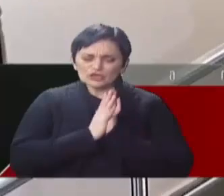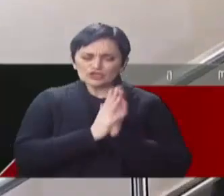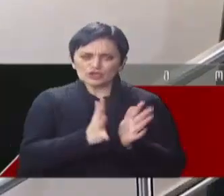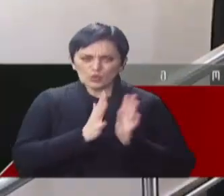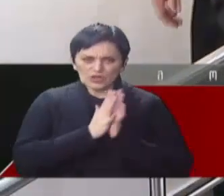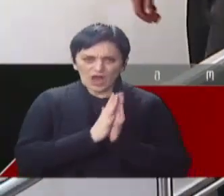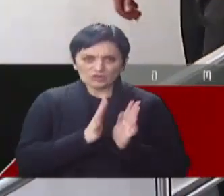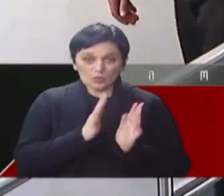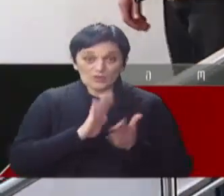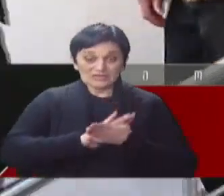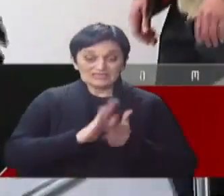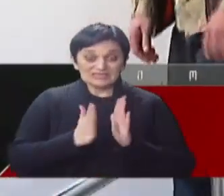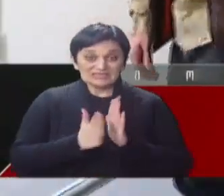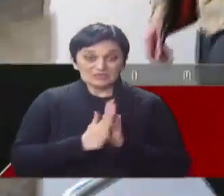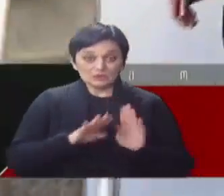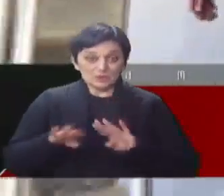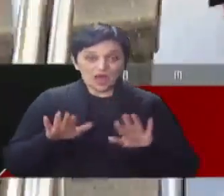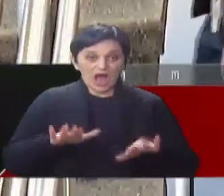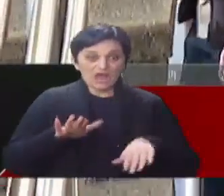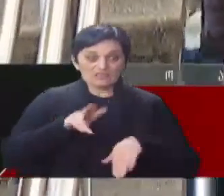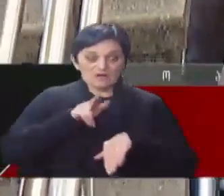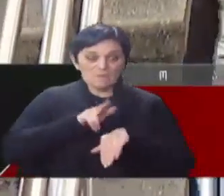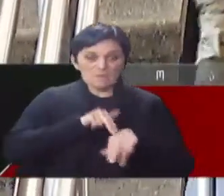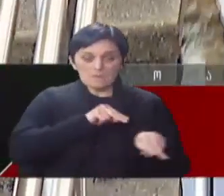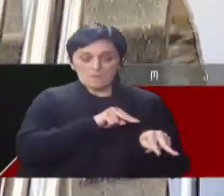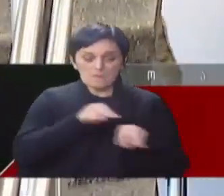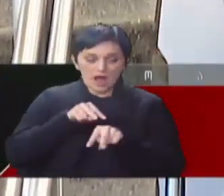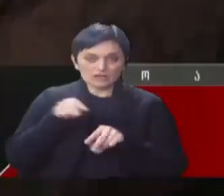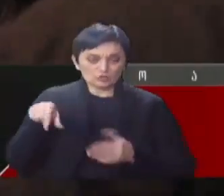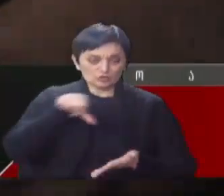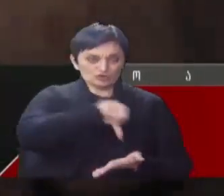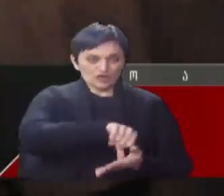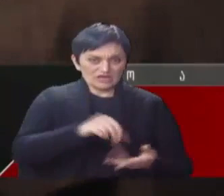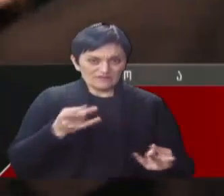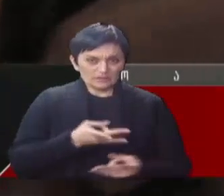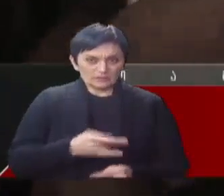scopamia enes. Situații izgan s-a muhtat atgâlze mandature, bișcare, bagahta, saciro.